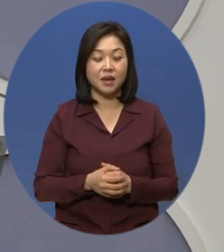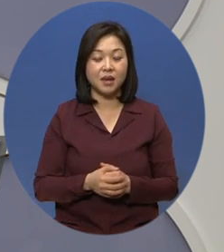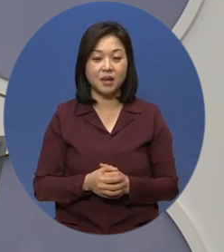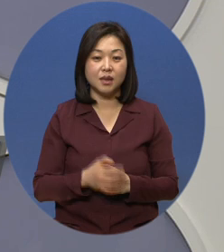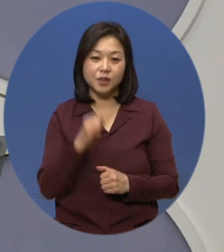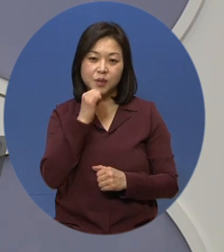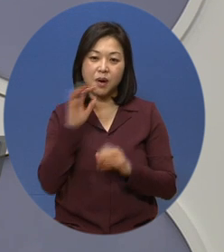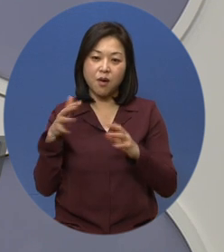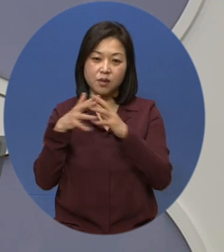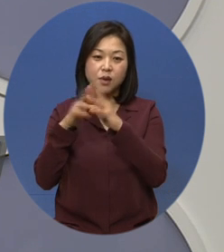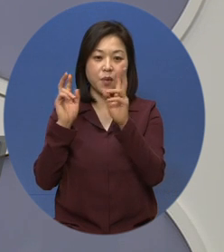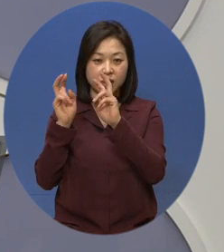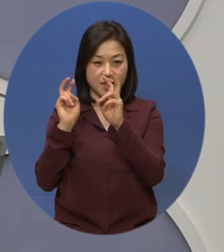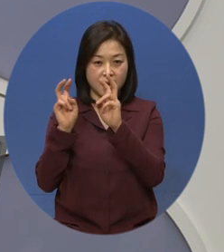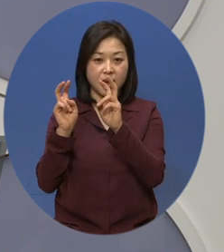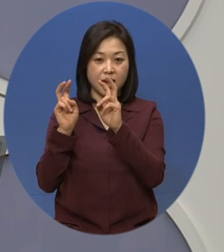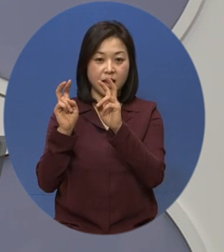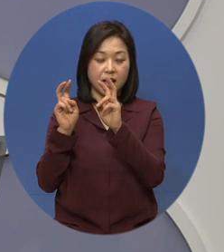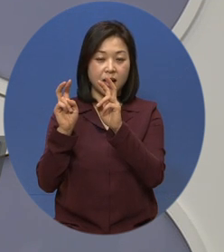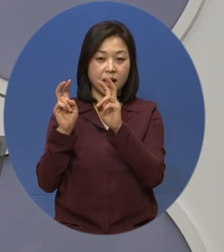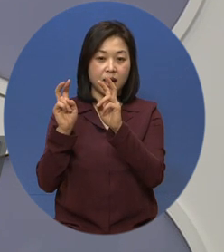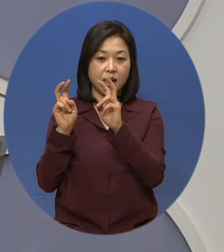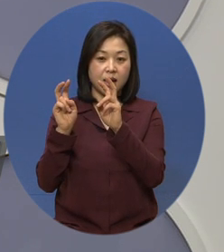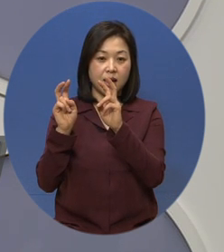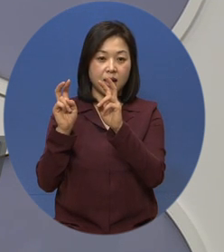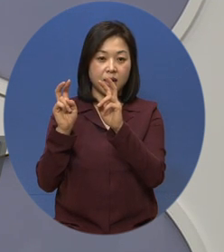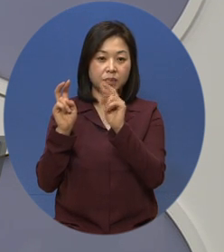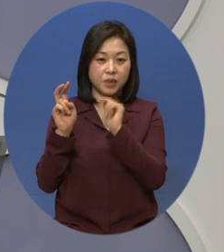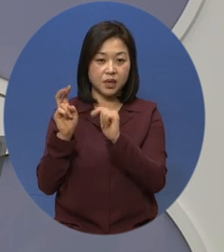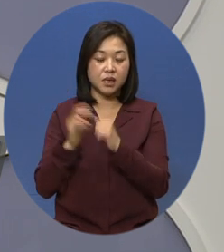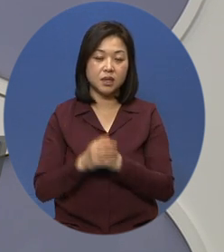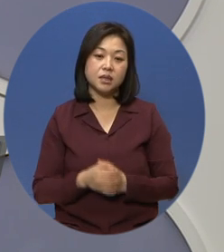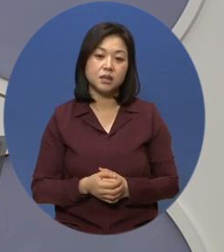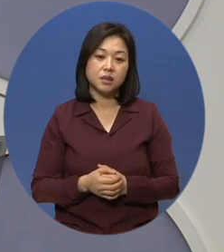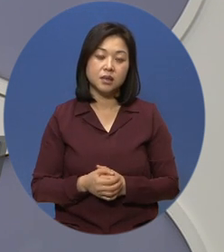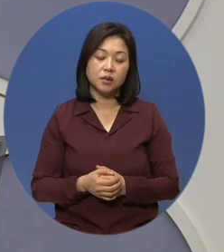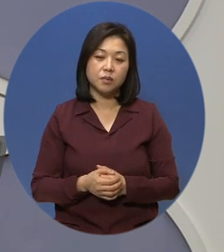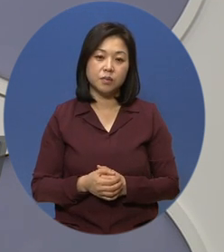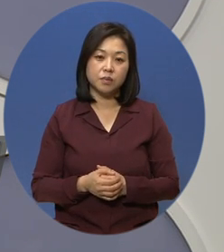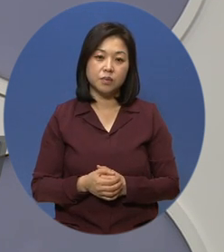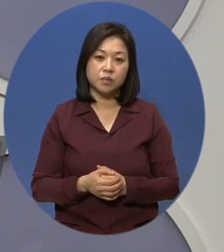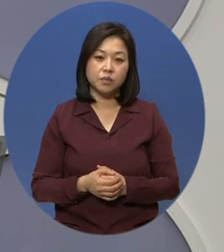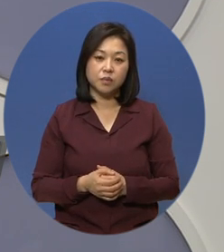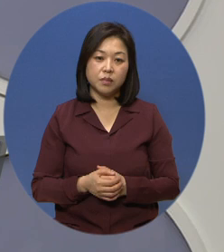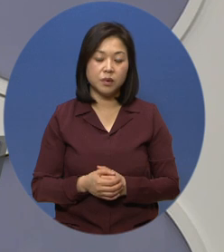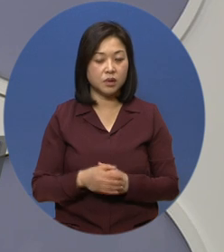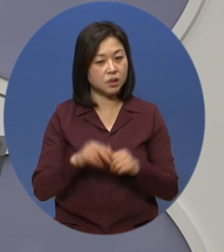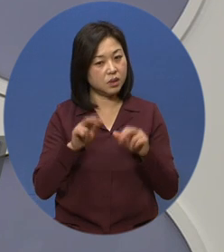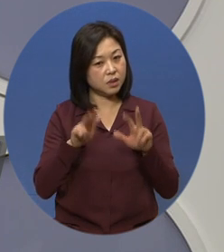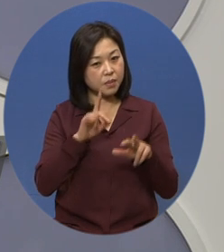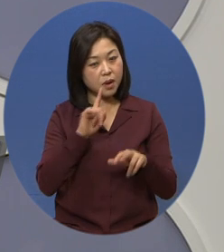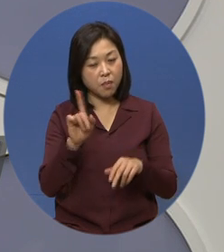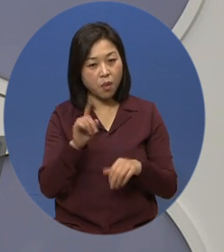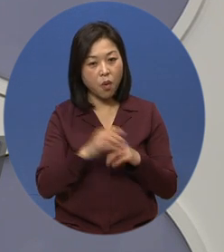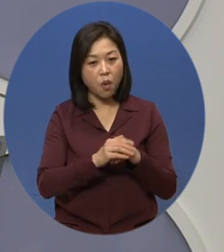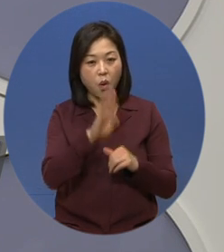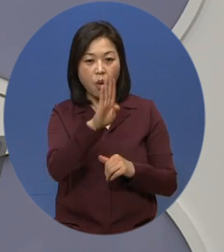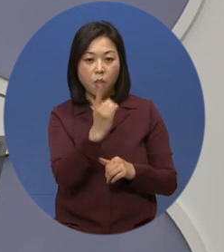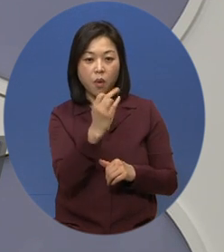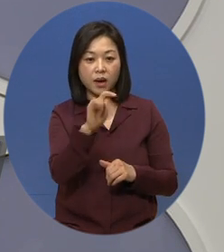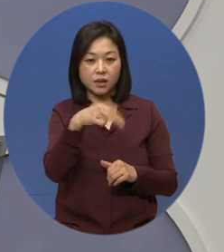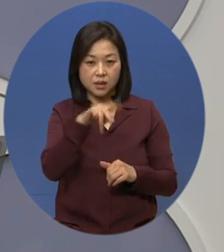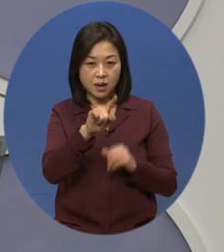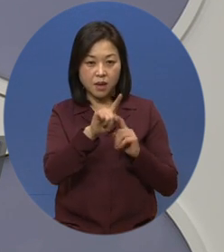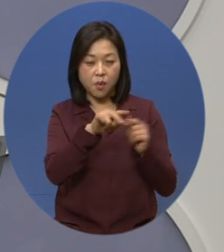조그만 건설해서 해서 이제 그 및 입회 지금으로 하는 건 이제 보안 산에 이런 정부